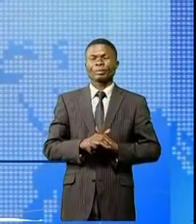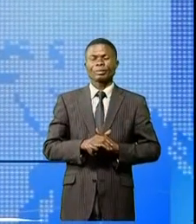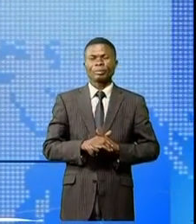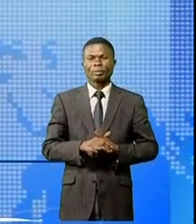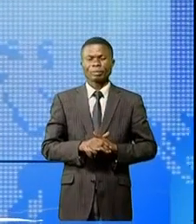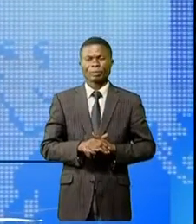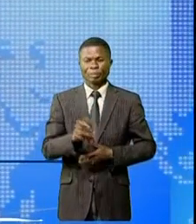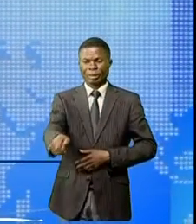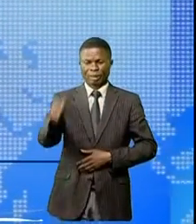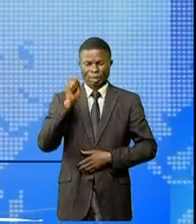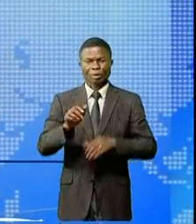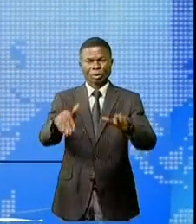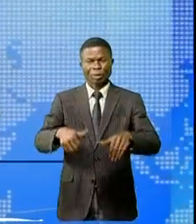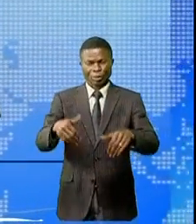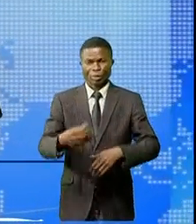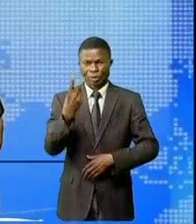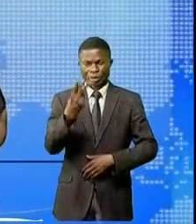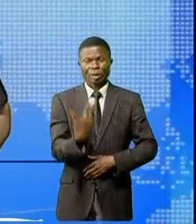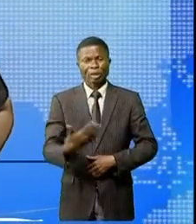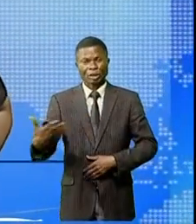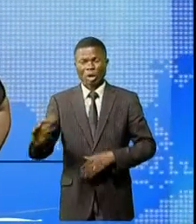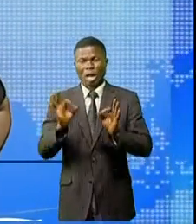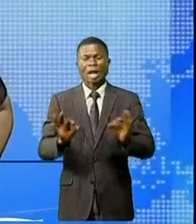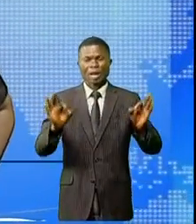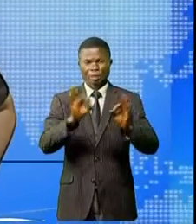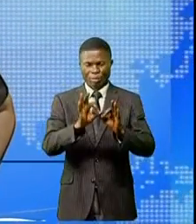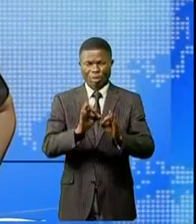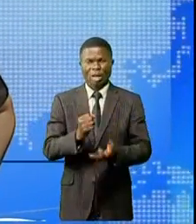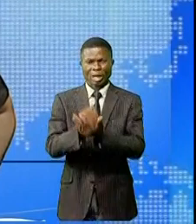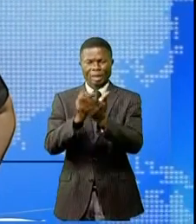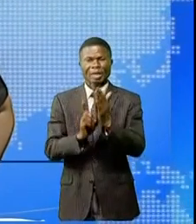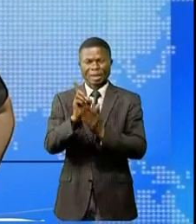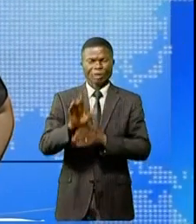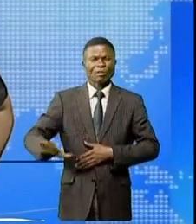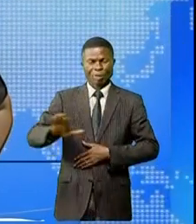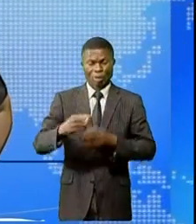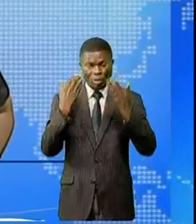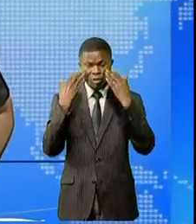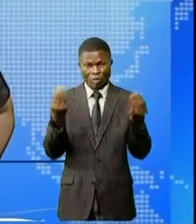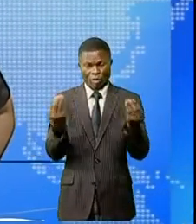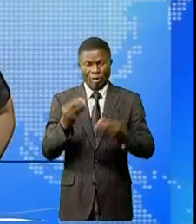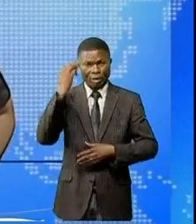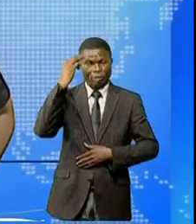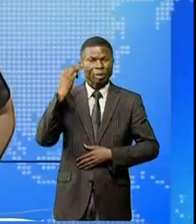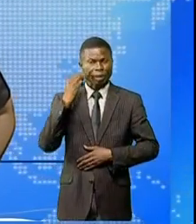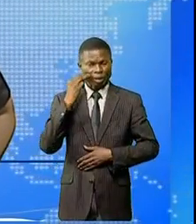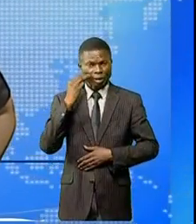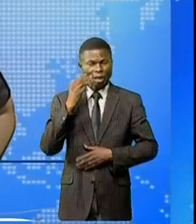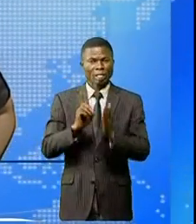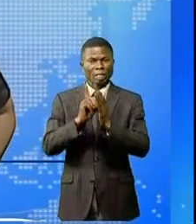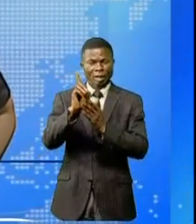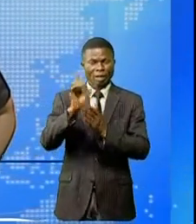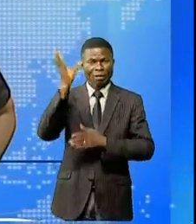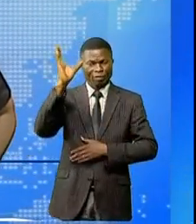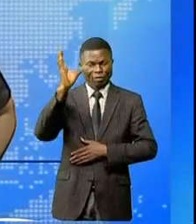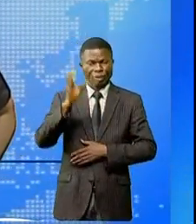La pêche, l'agriculture sont des secteurs qui stimulent le développement d'un pays. Voilà pourquoi le ministre de développement rural